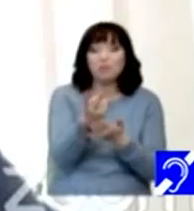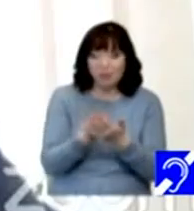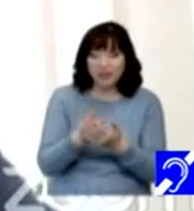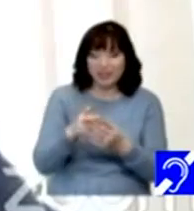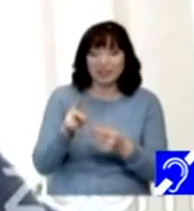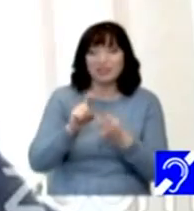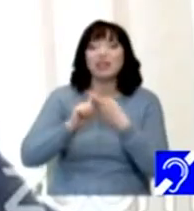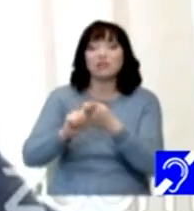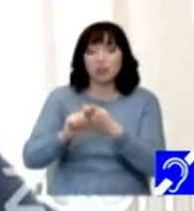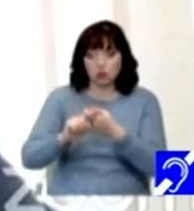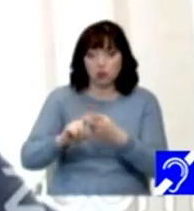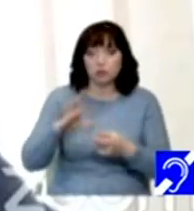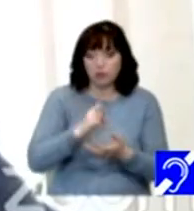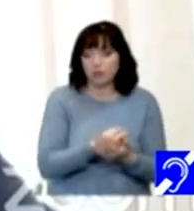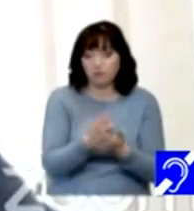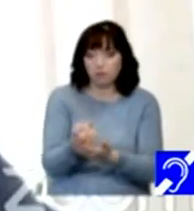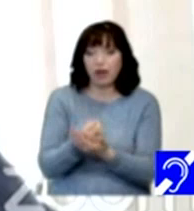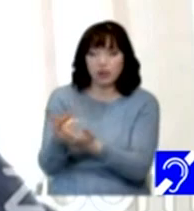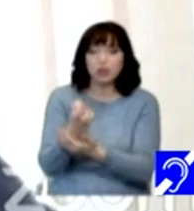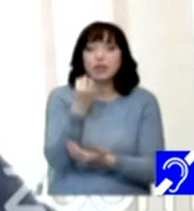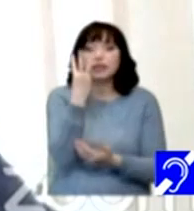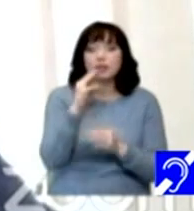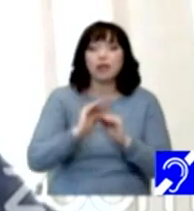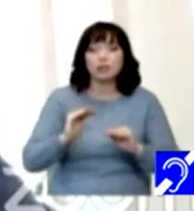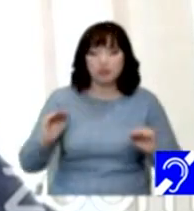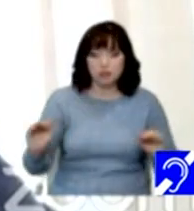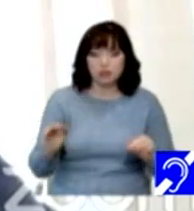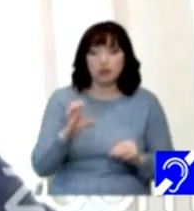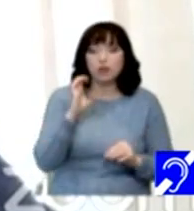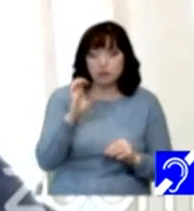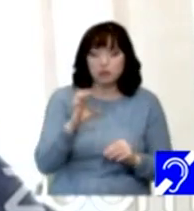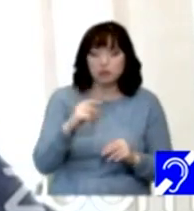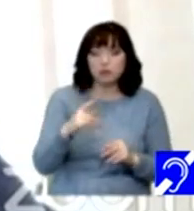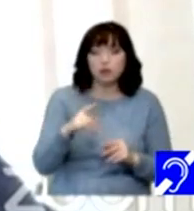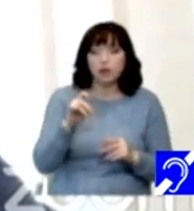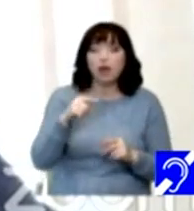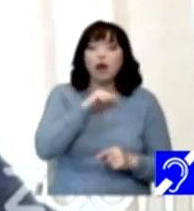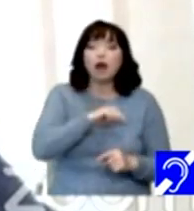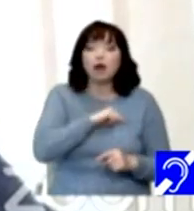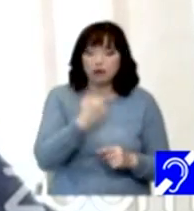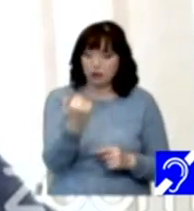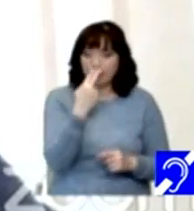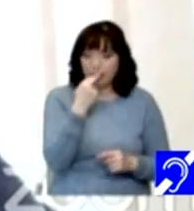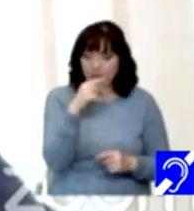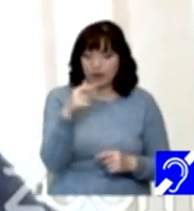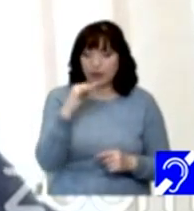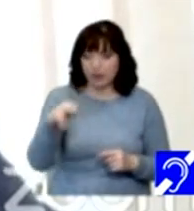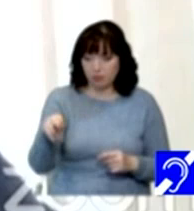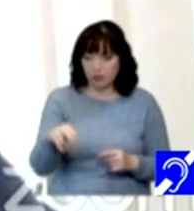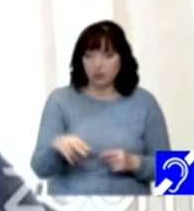Copii sunt internați astăzi 13 copii cu simptome de gripă, majoritatea